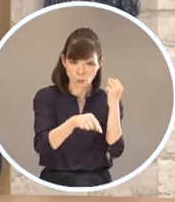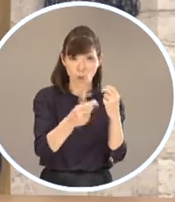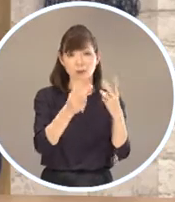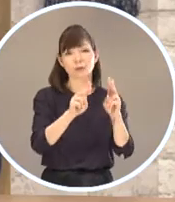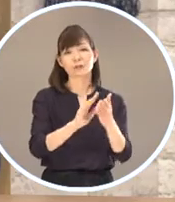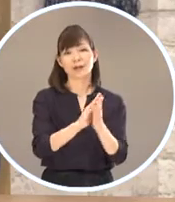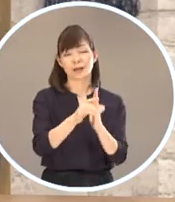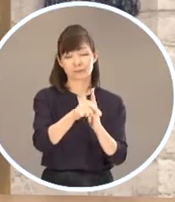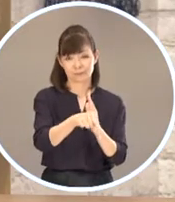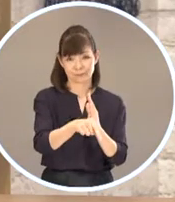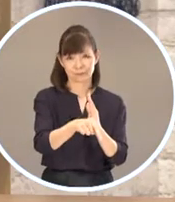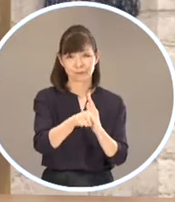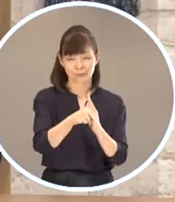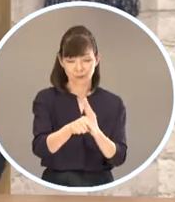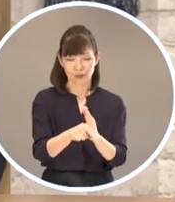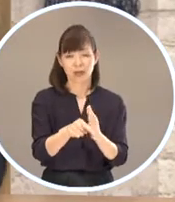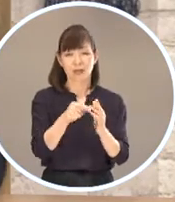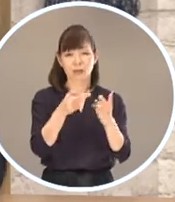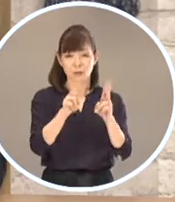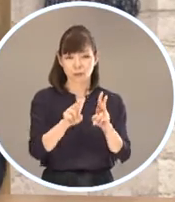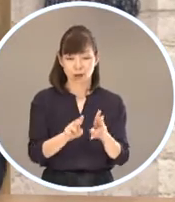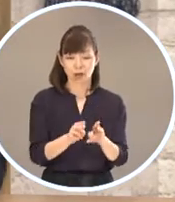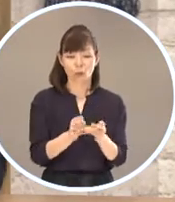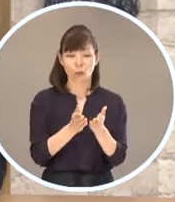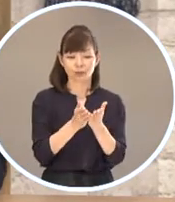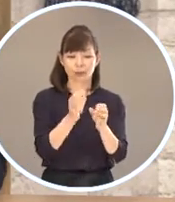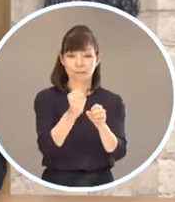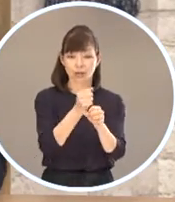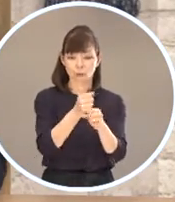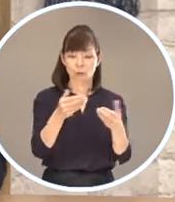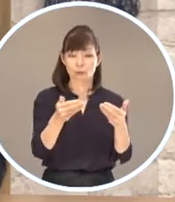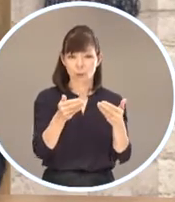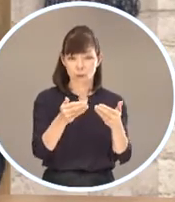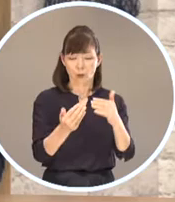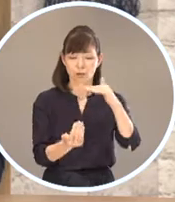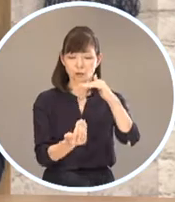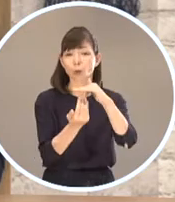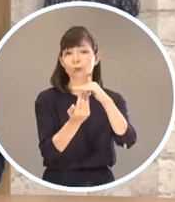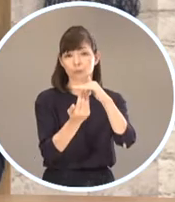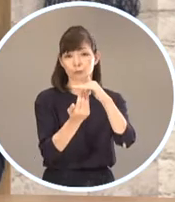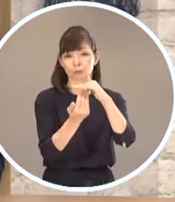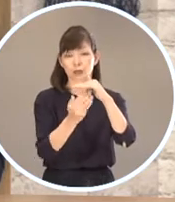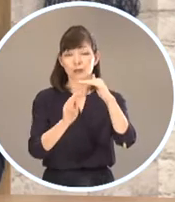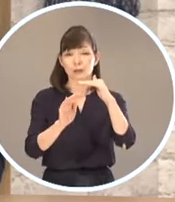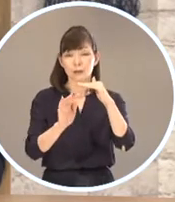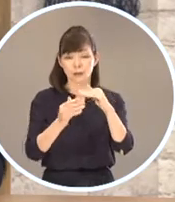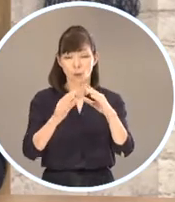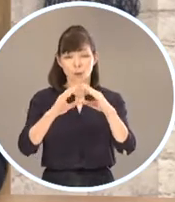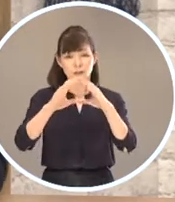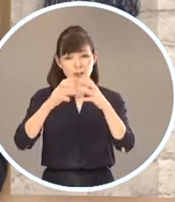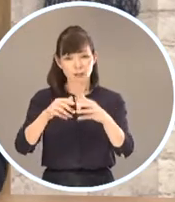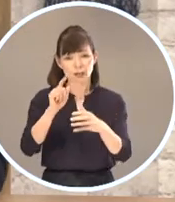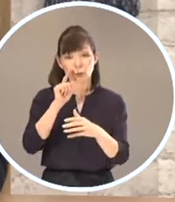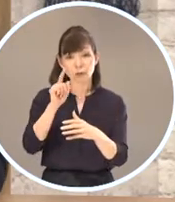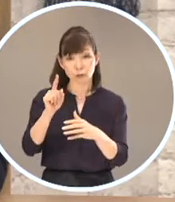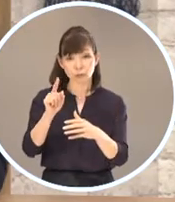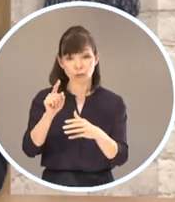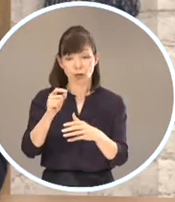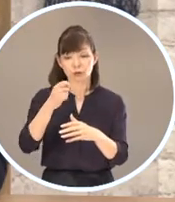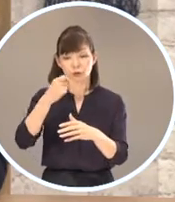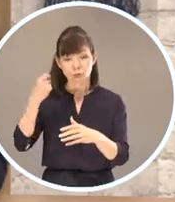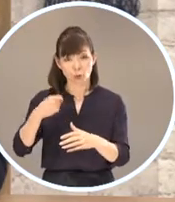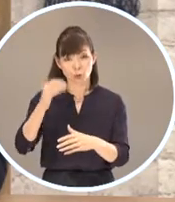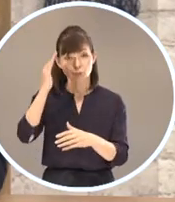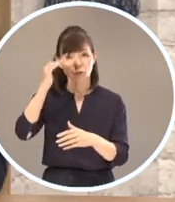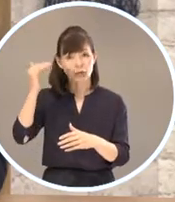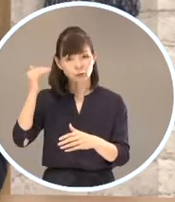では広島の船舶産業、確かにおっしゃる通りトップクラスなんですけれども、世界に目を移しますとね、やはり中国や韓国との